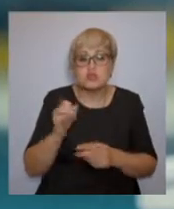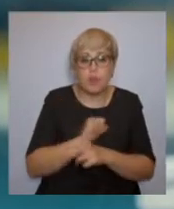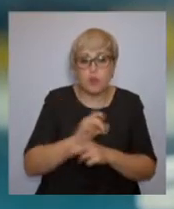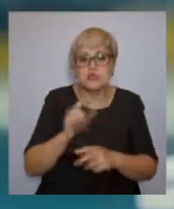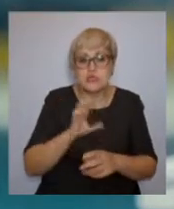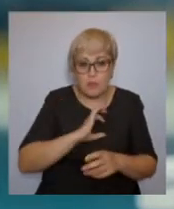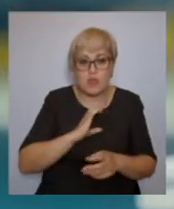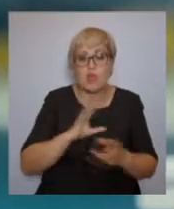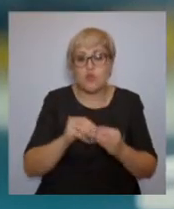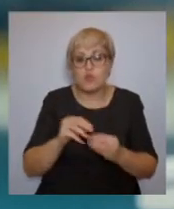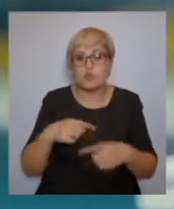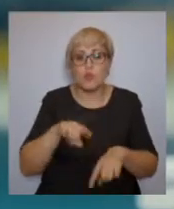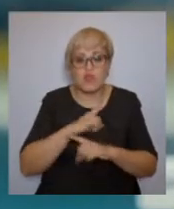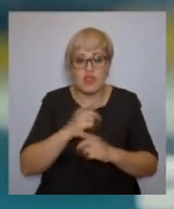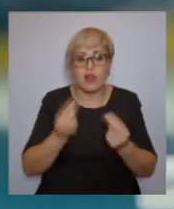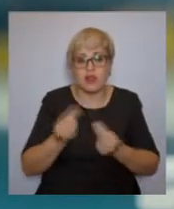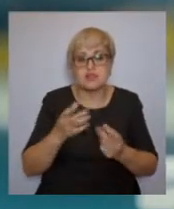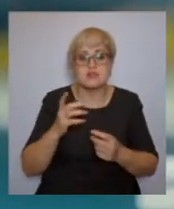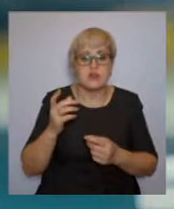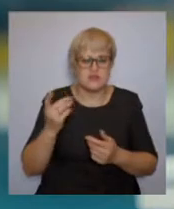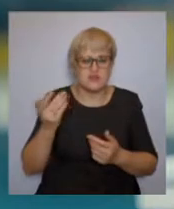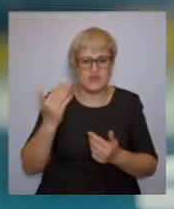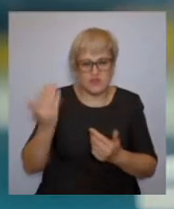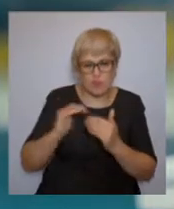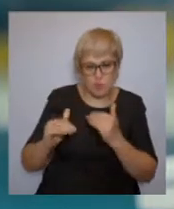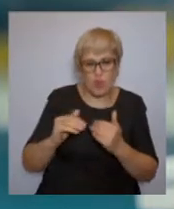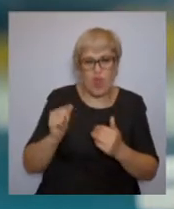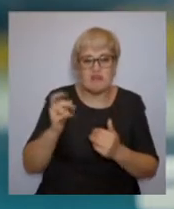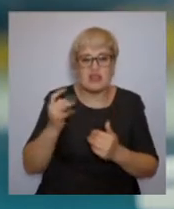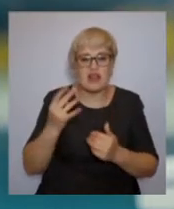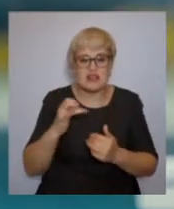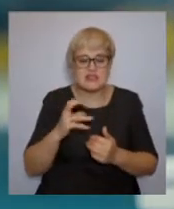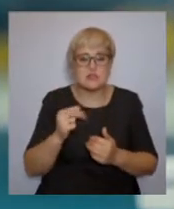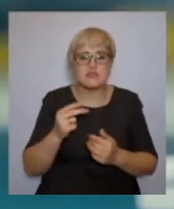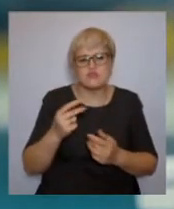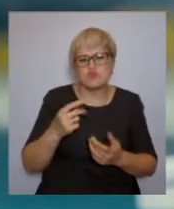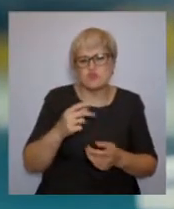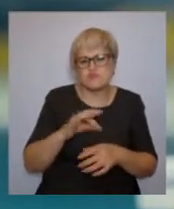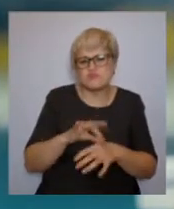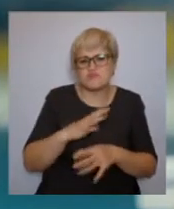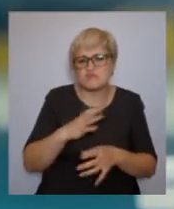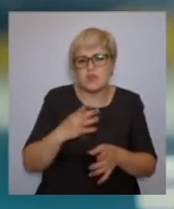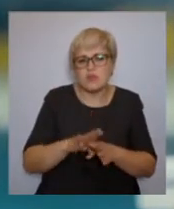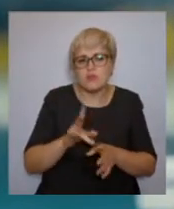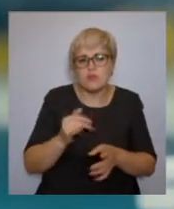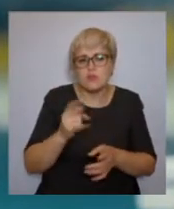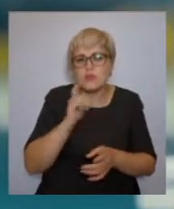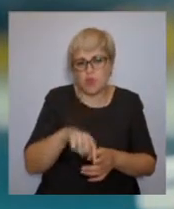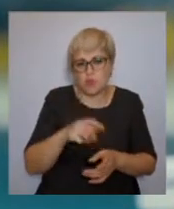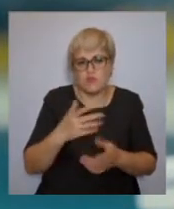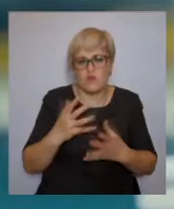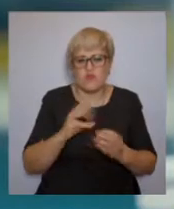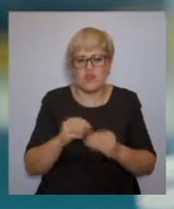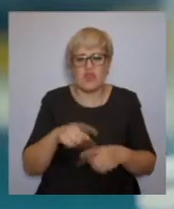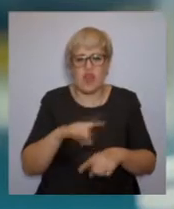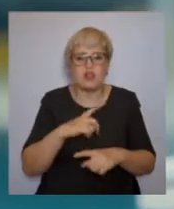последний период далее один мяч проиграл вот мой финальный забор 43 как бы еще